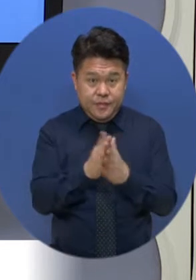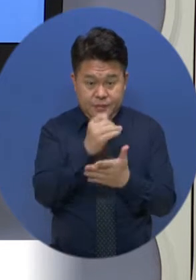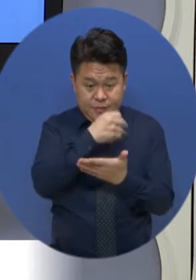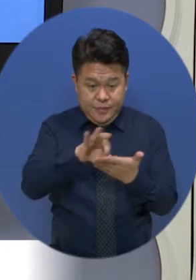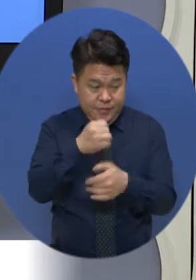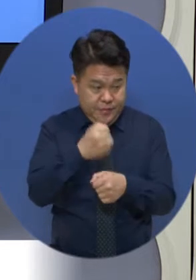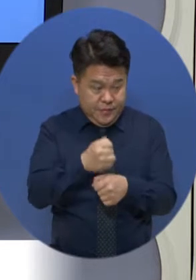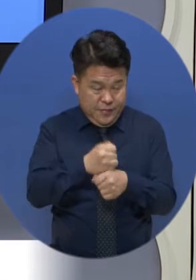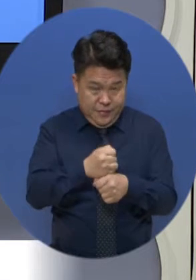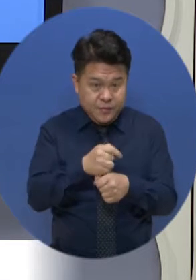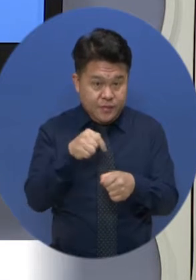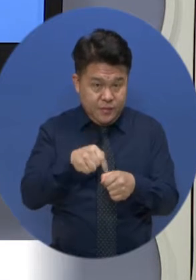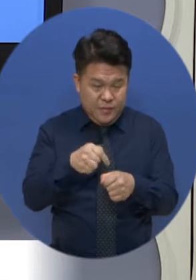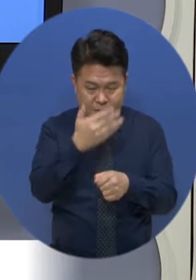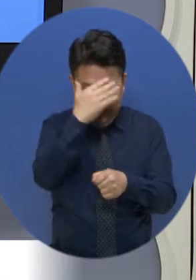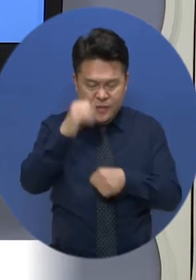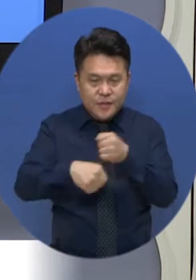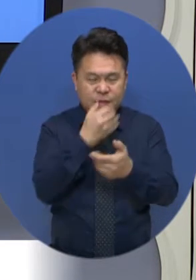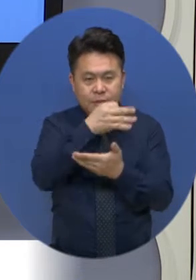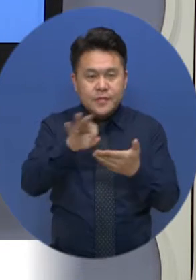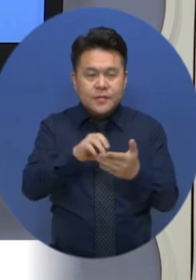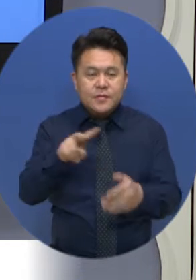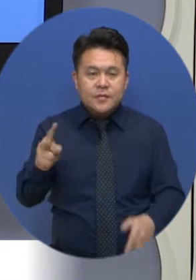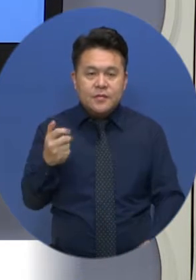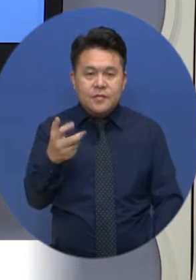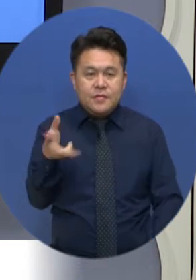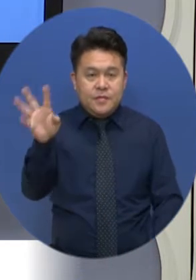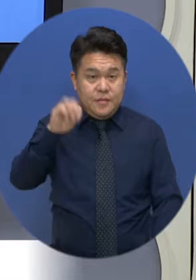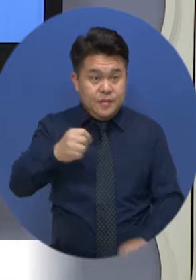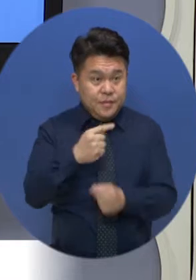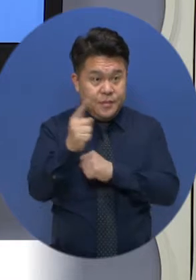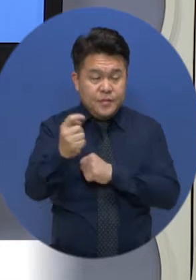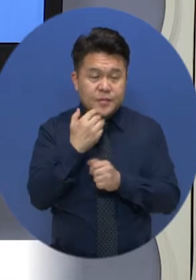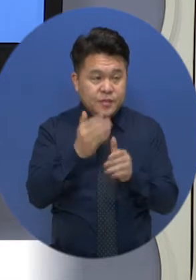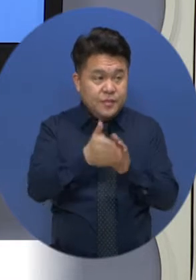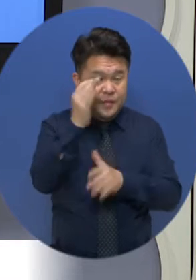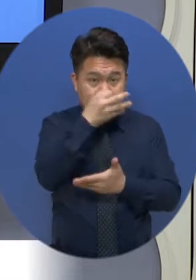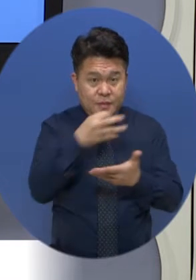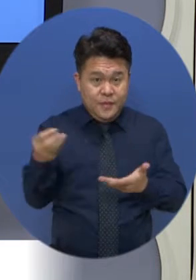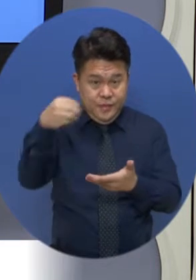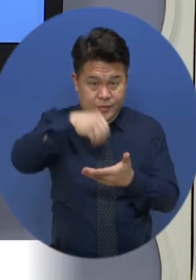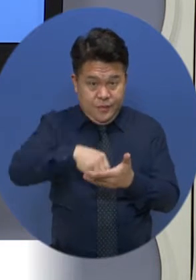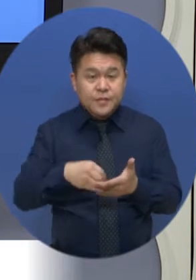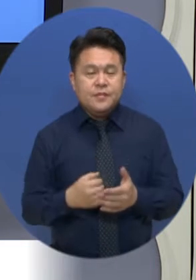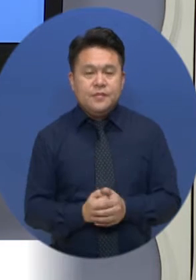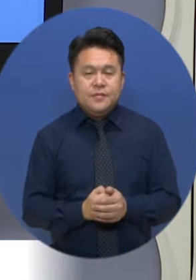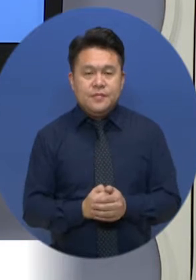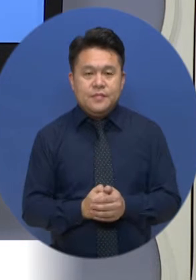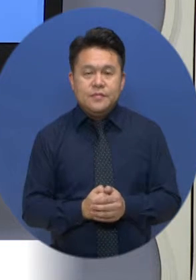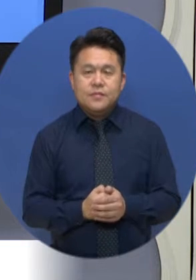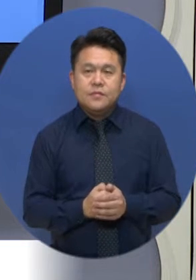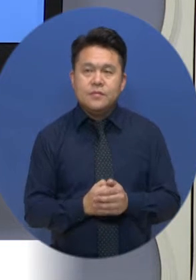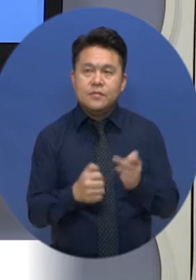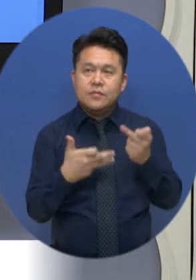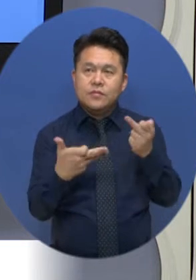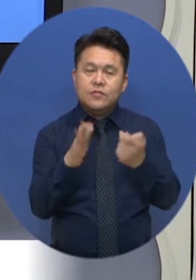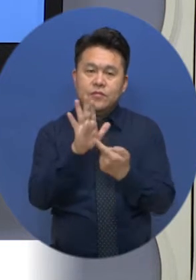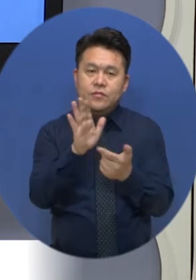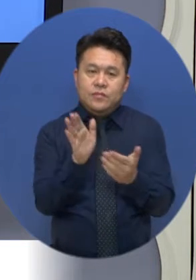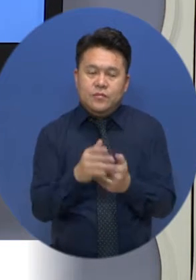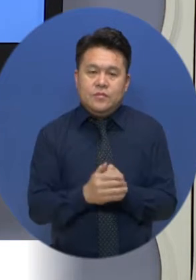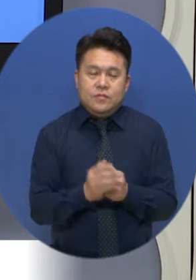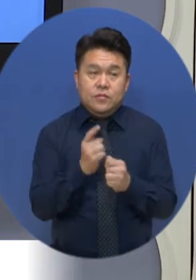청년 자율 예산 270 8억원의 내년 시 예산에 반영됐다 고 지난 19일 밝혔습니다